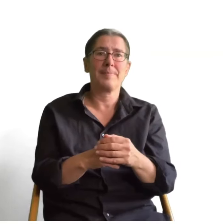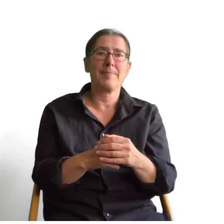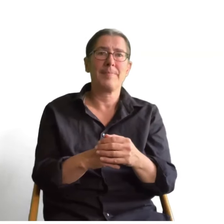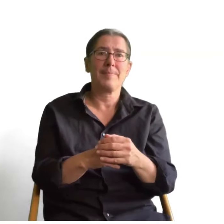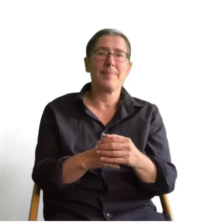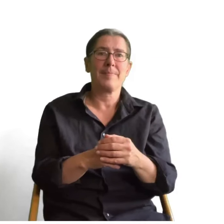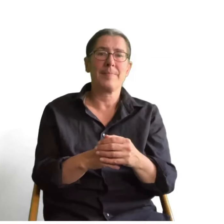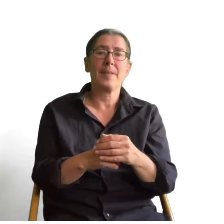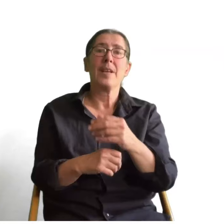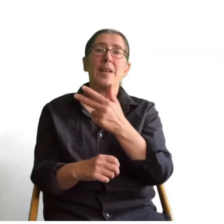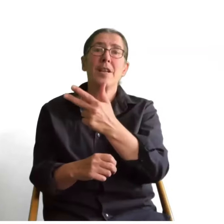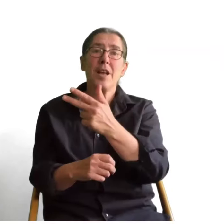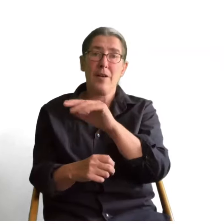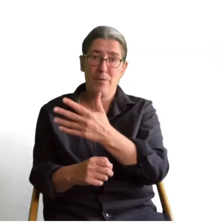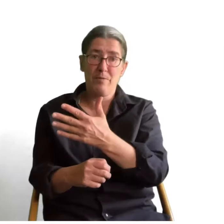Dann würde das heißen,